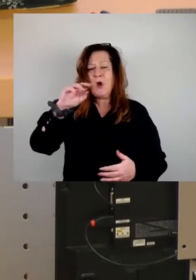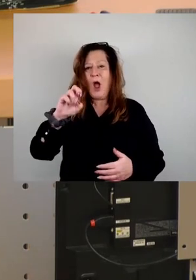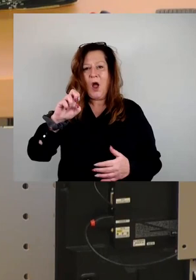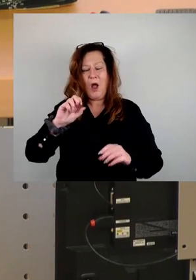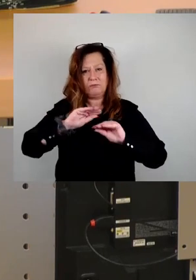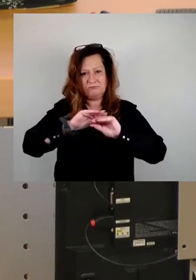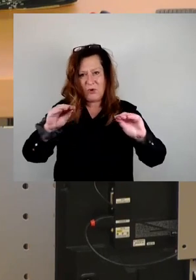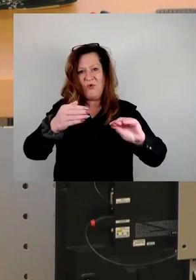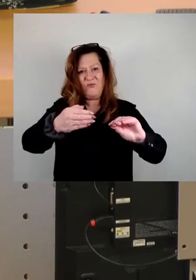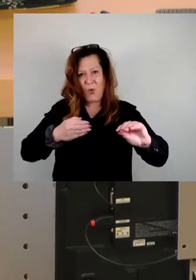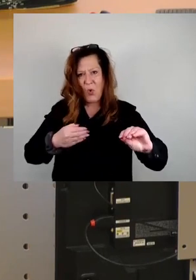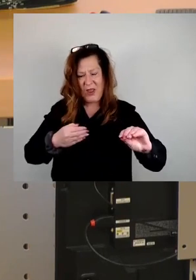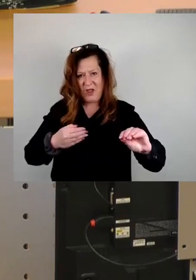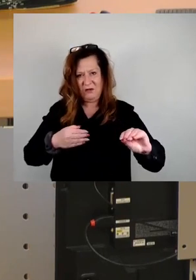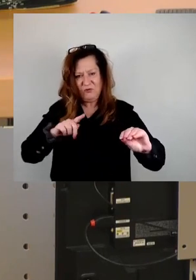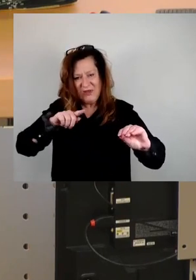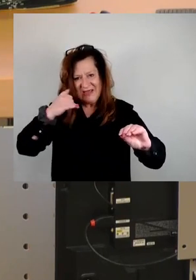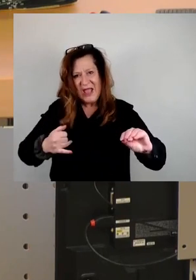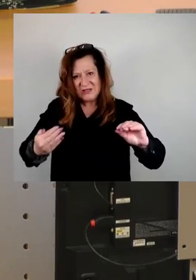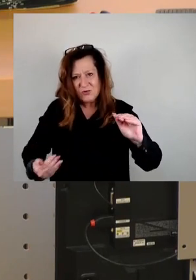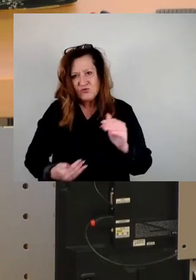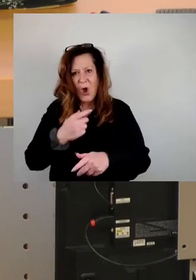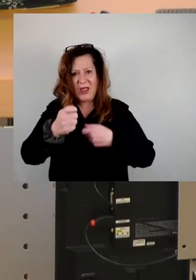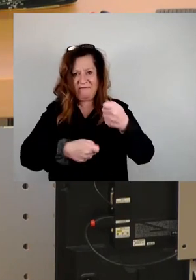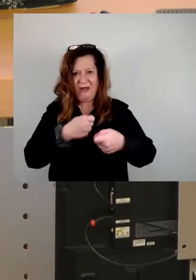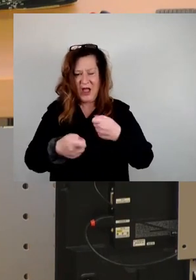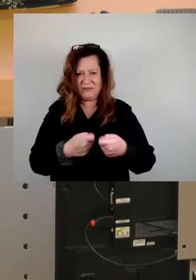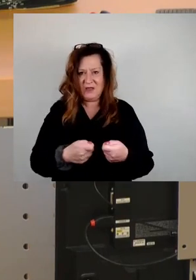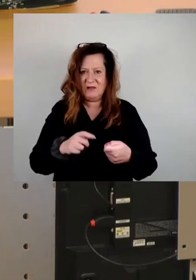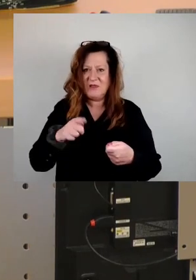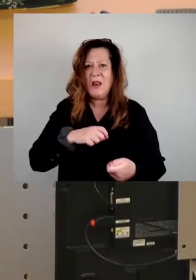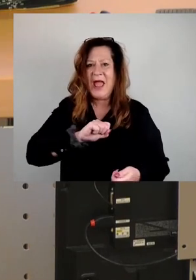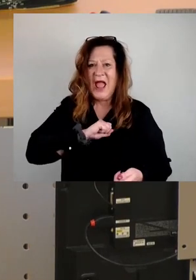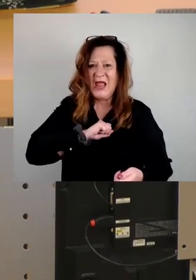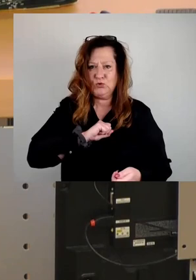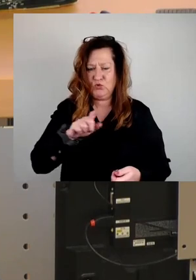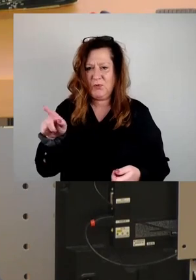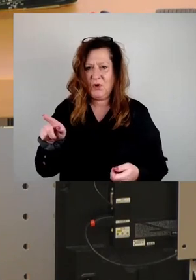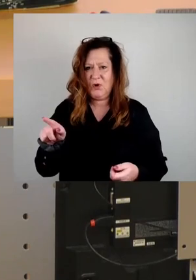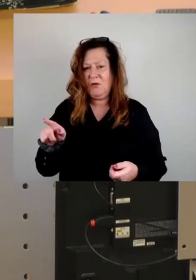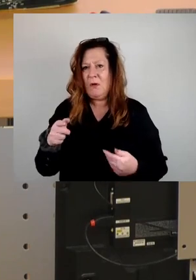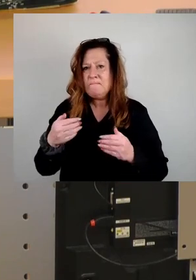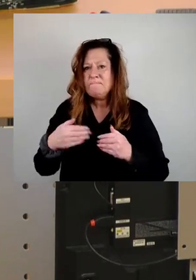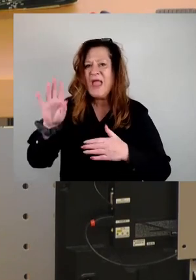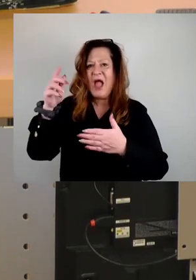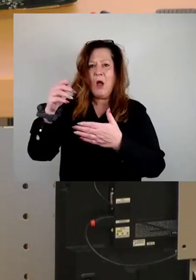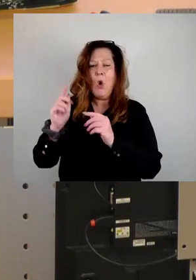neu verhandeln wollen, dann wird der Eigentümer dort sicherlich noch viel höhere Preise